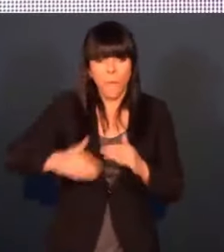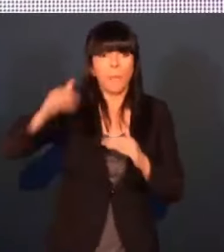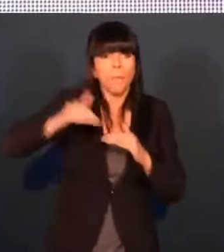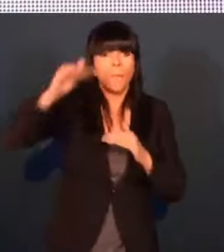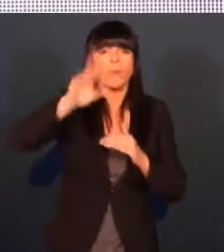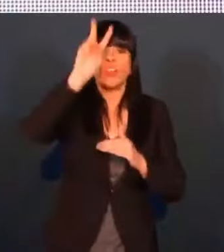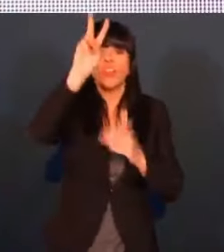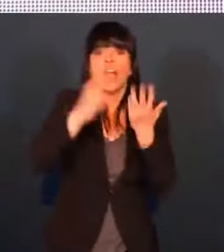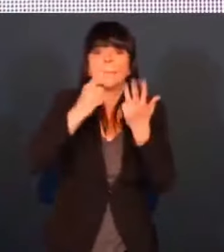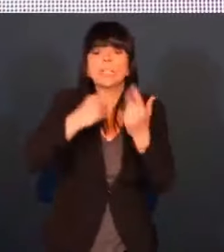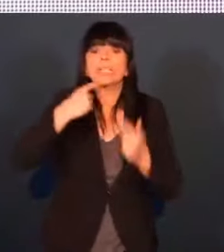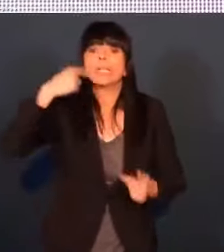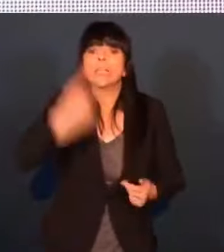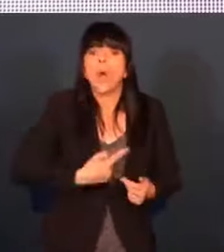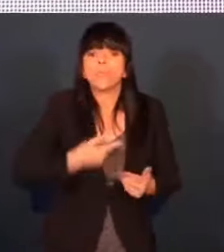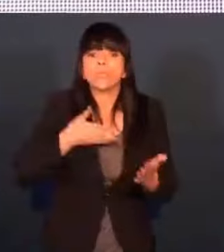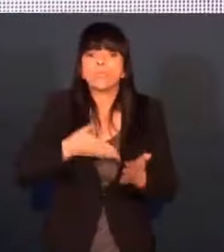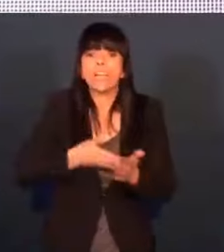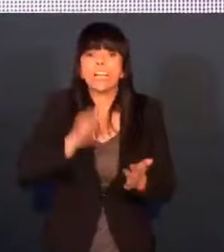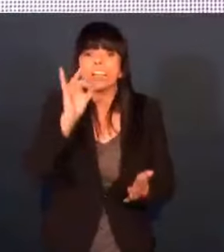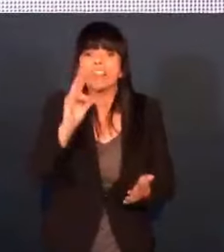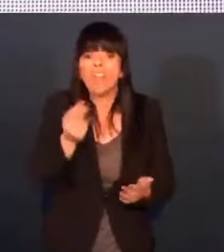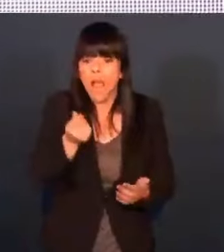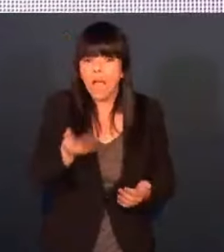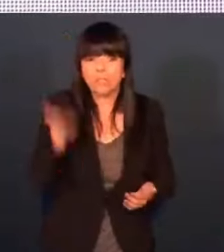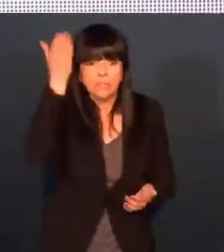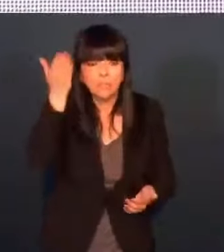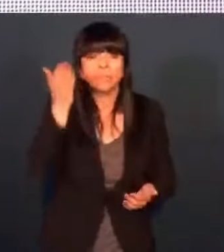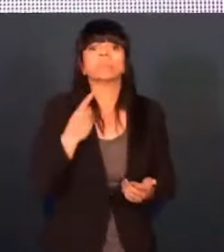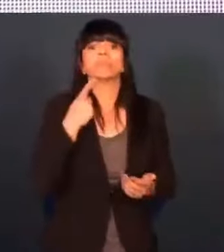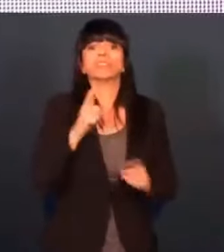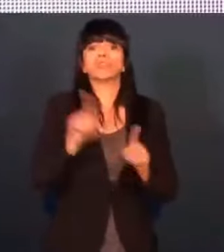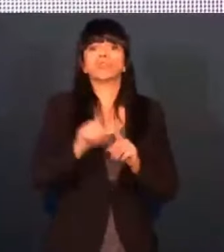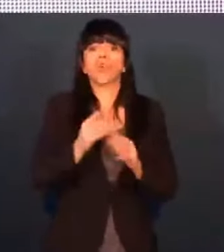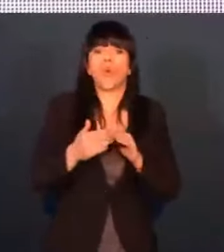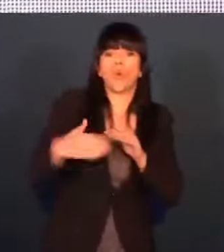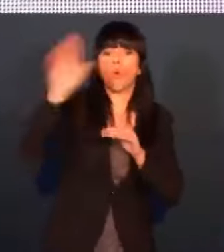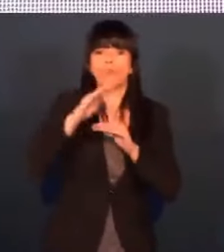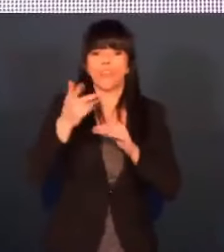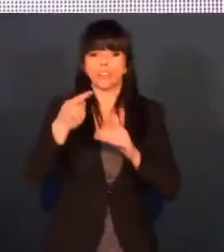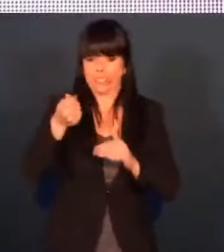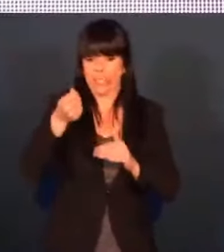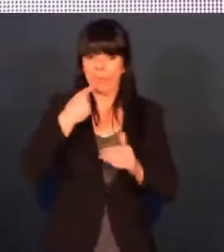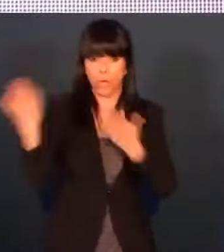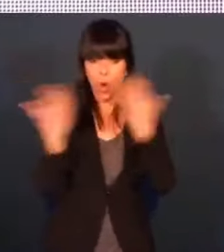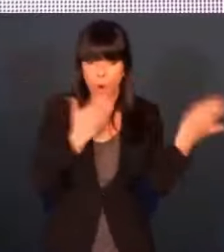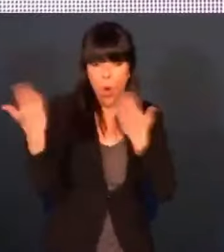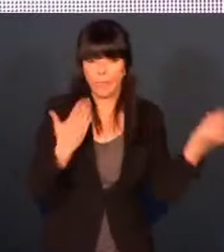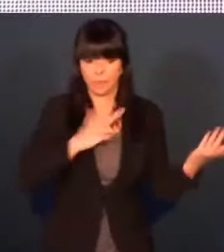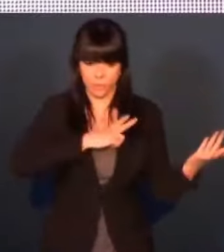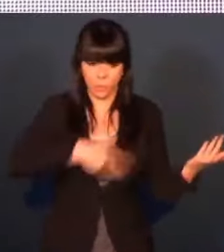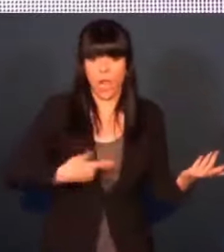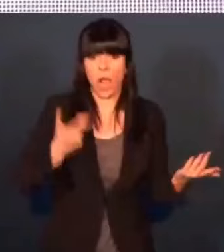2,5 пъти над процента на инфлацията. Увеличени са заплатите в образованието, здравеопазването, социалната сфера,